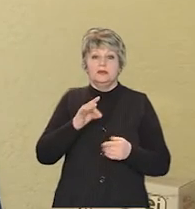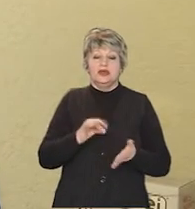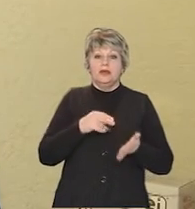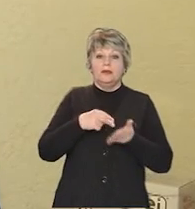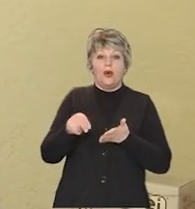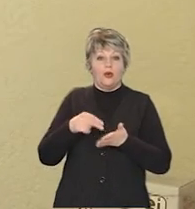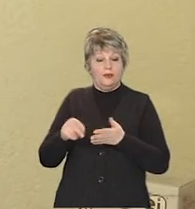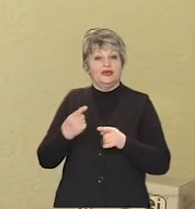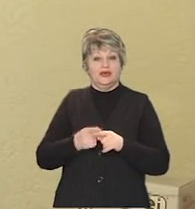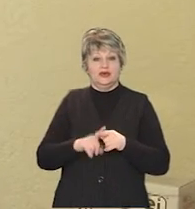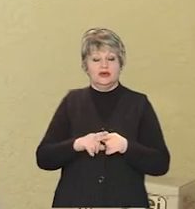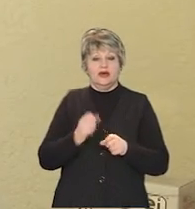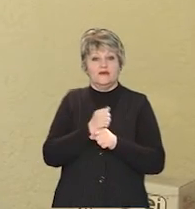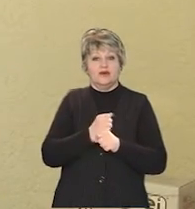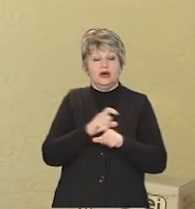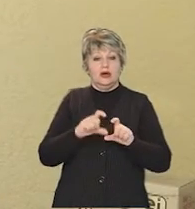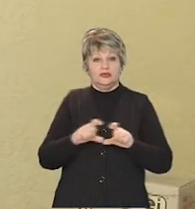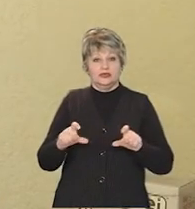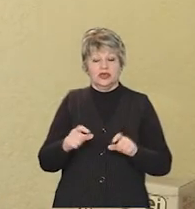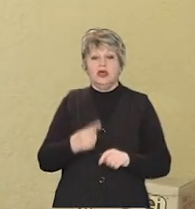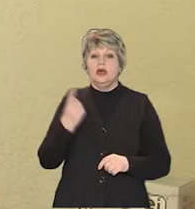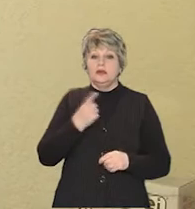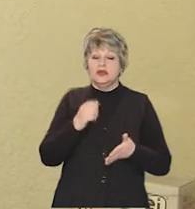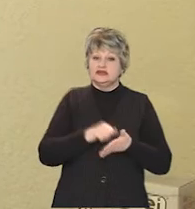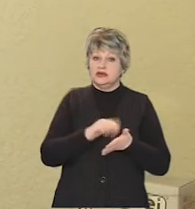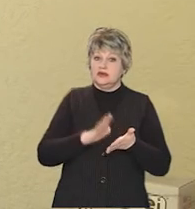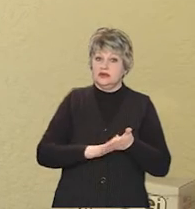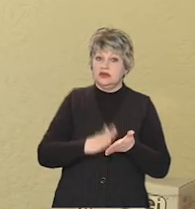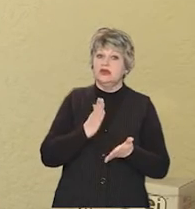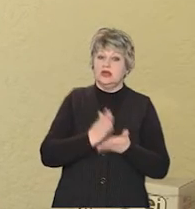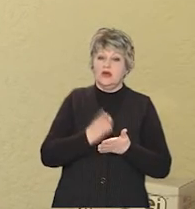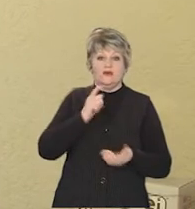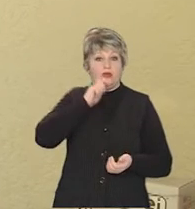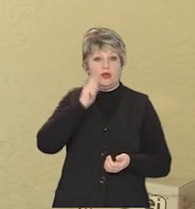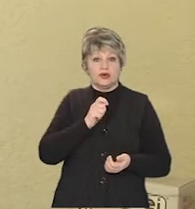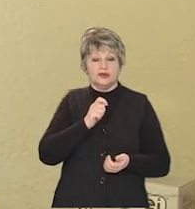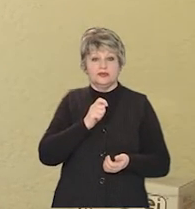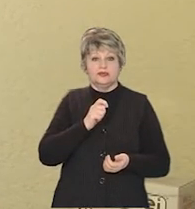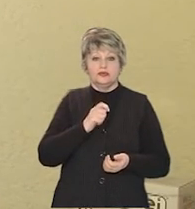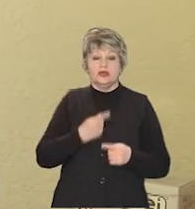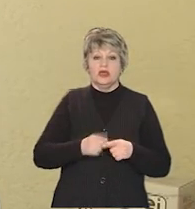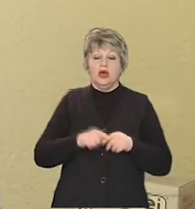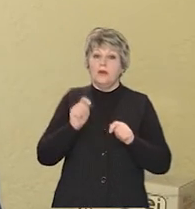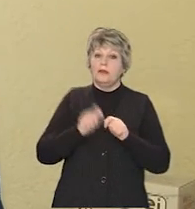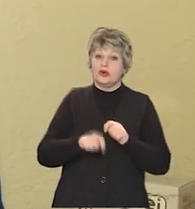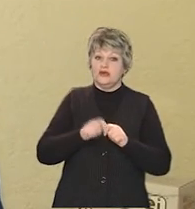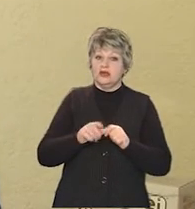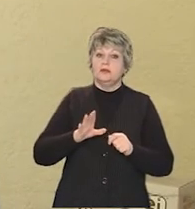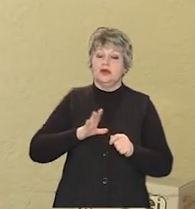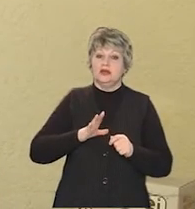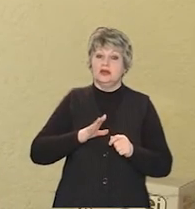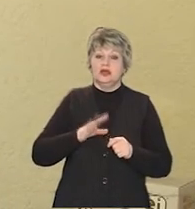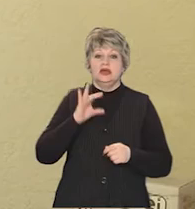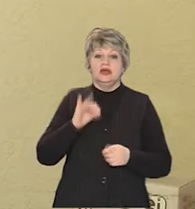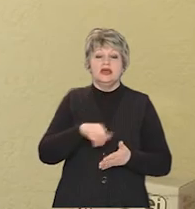при покупке данного прибора. Это в первую очередь, зарегистрирован ли прибор на Украине, клинически тестирован ли